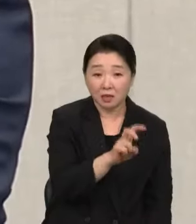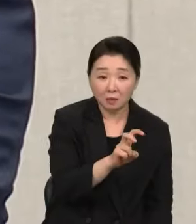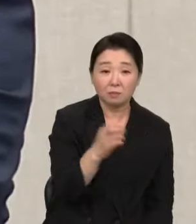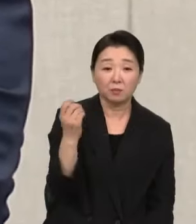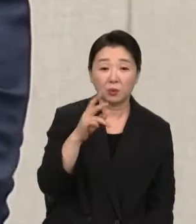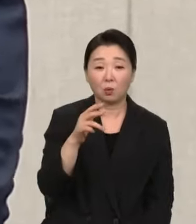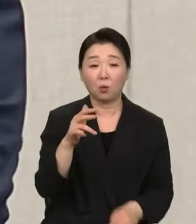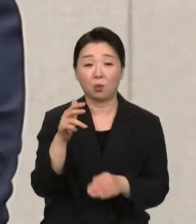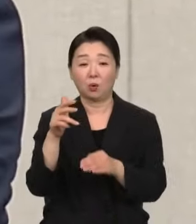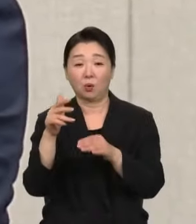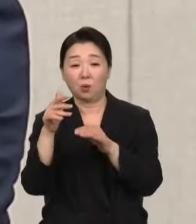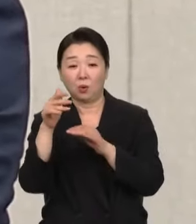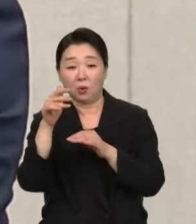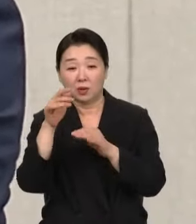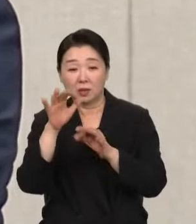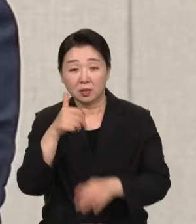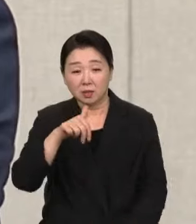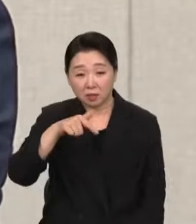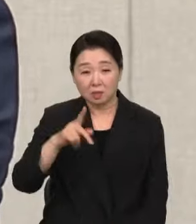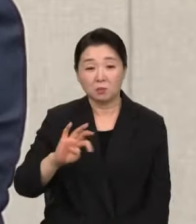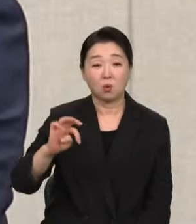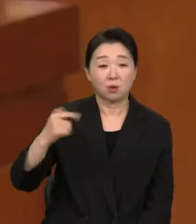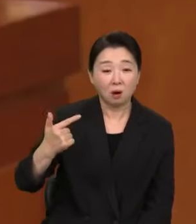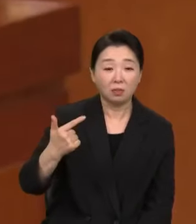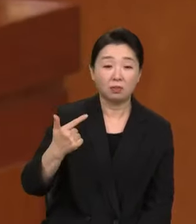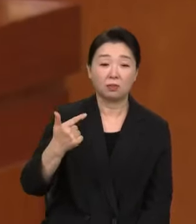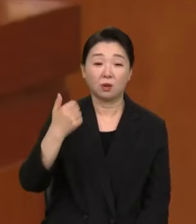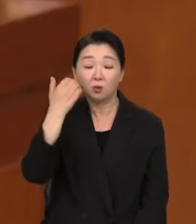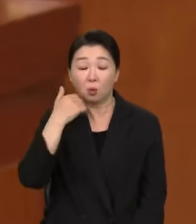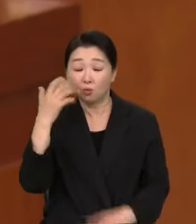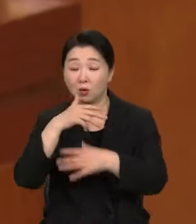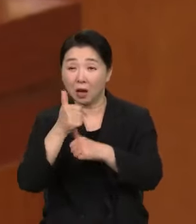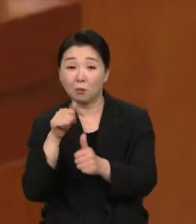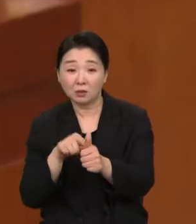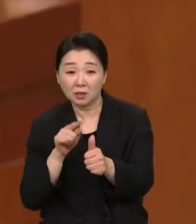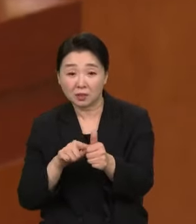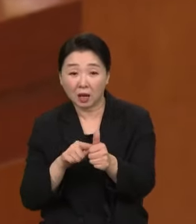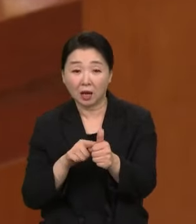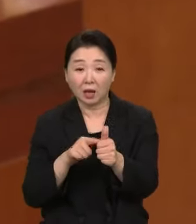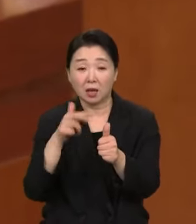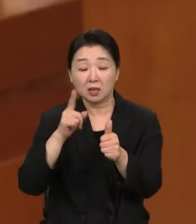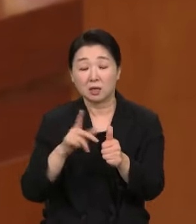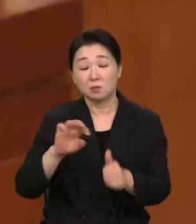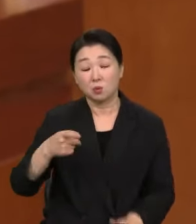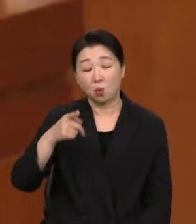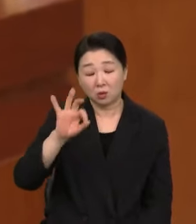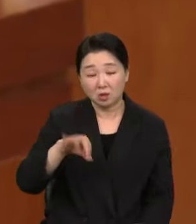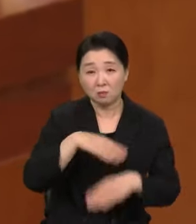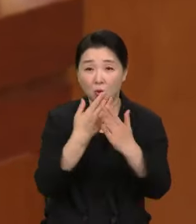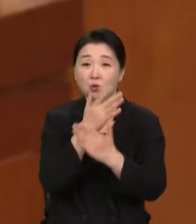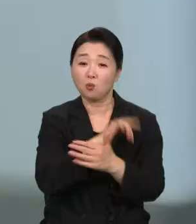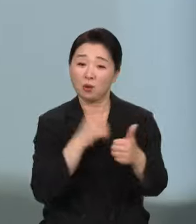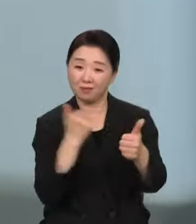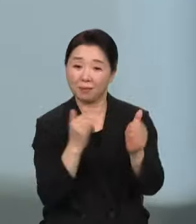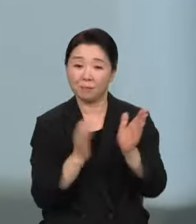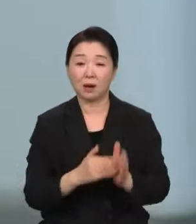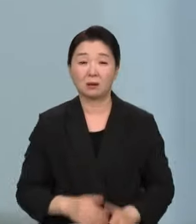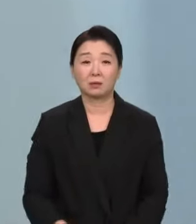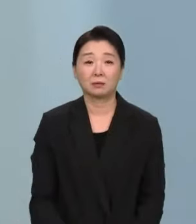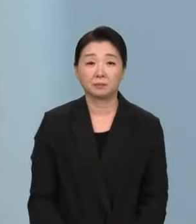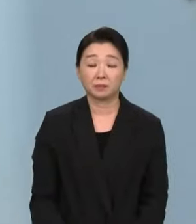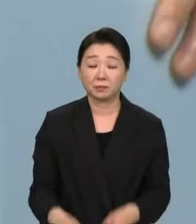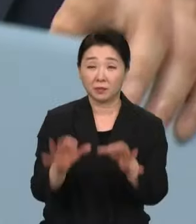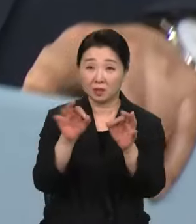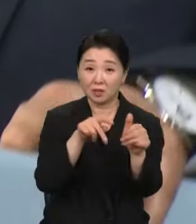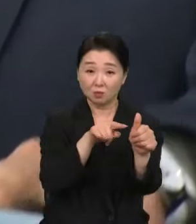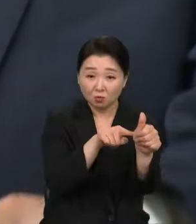당시 국가안보실 2차장, 조태용 당시 국가안보실장이 5분 만에 연쇄 통화한 것으로도 확인됐습니다. 김